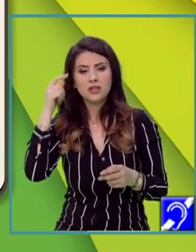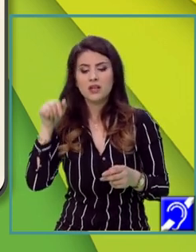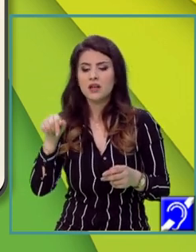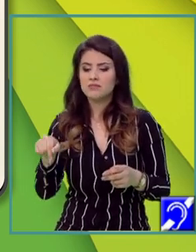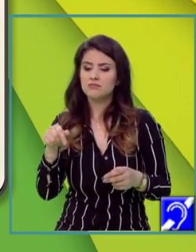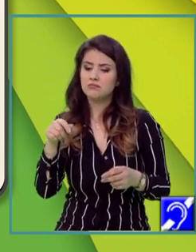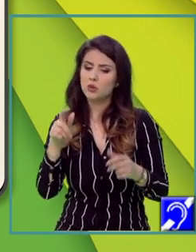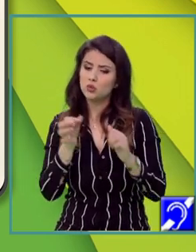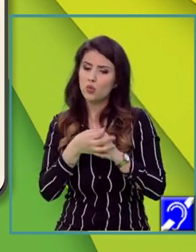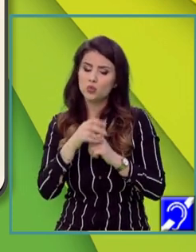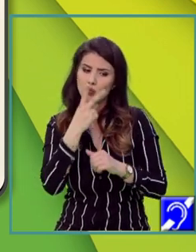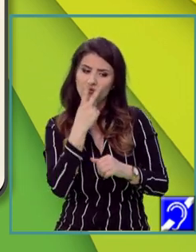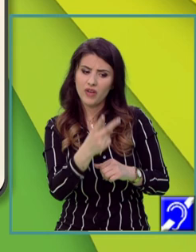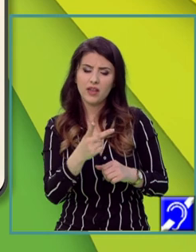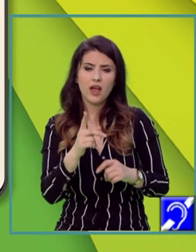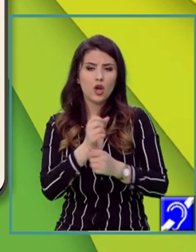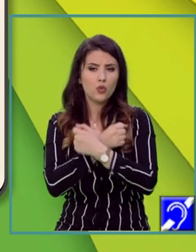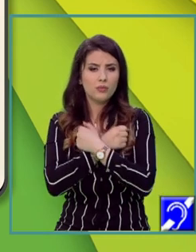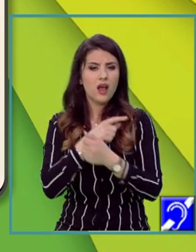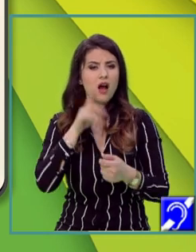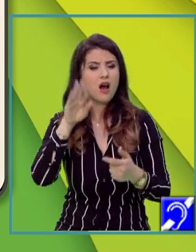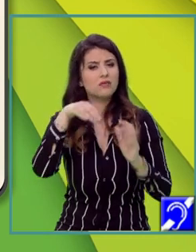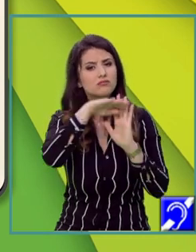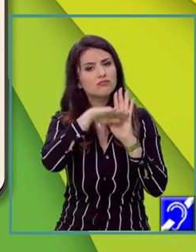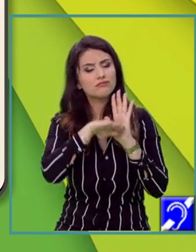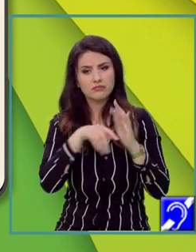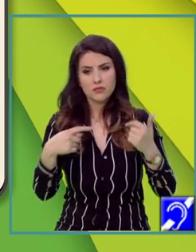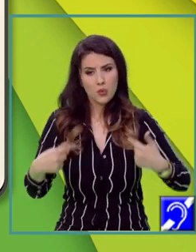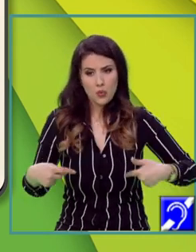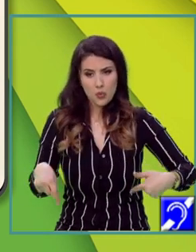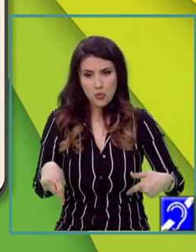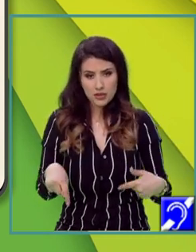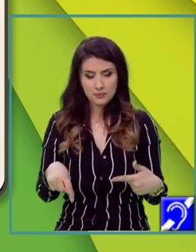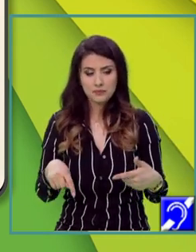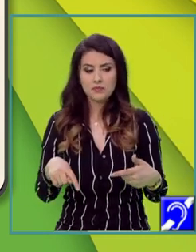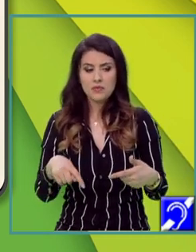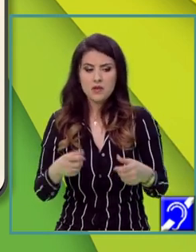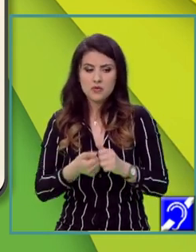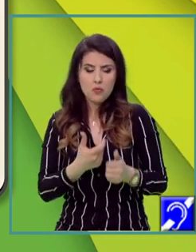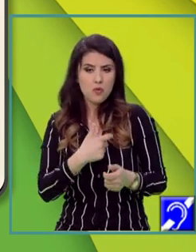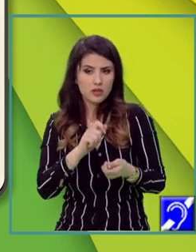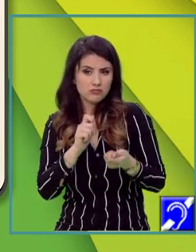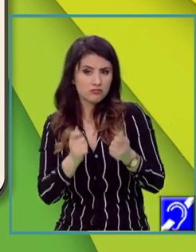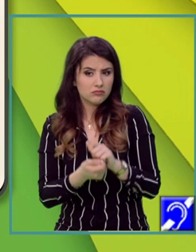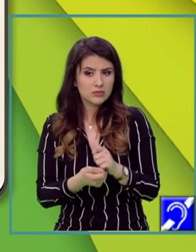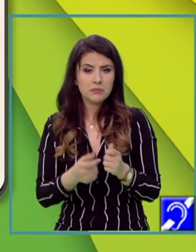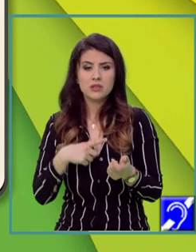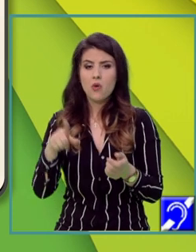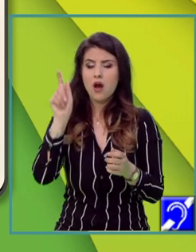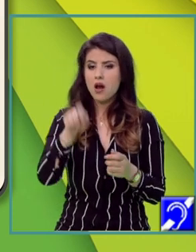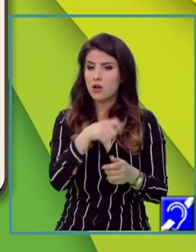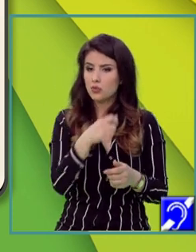bire un set de reguli sau de compromisuri nici o înțelegere care se poate ușor anula și o trăire intensă o